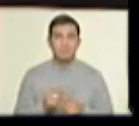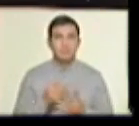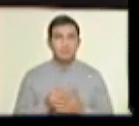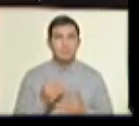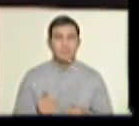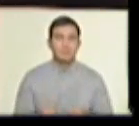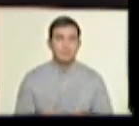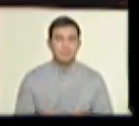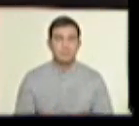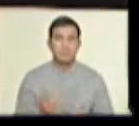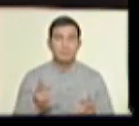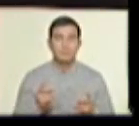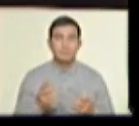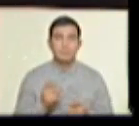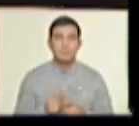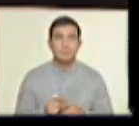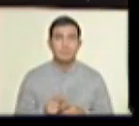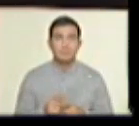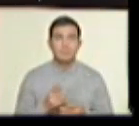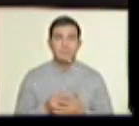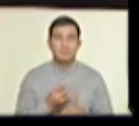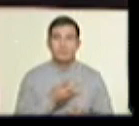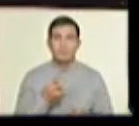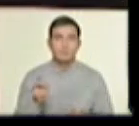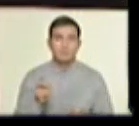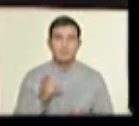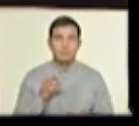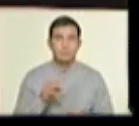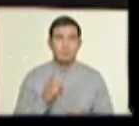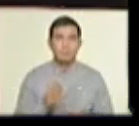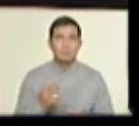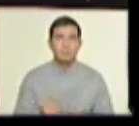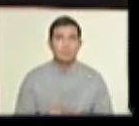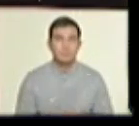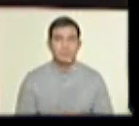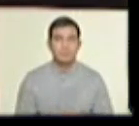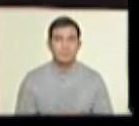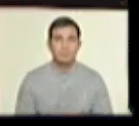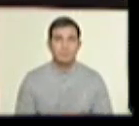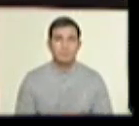so'zni qo'ysak, biz juft ot hosil qila olamiz?